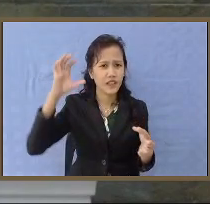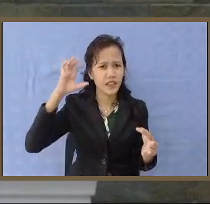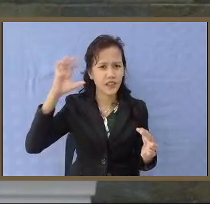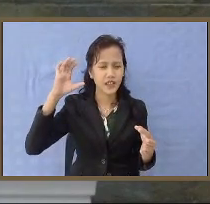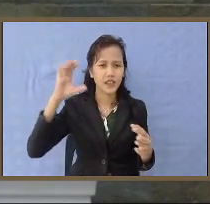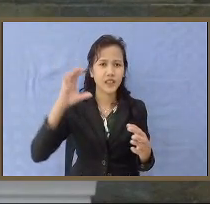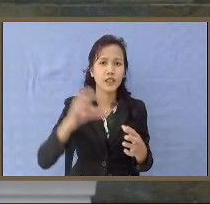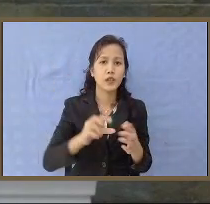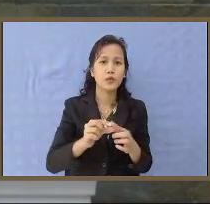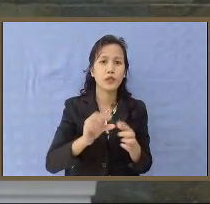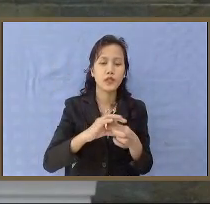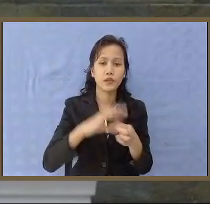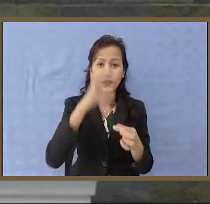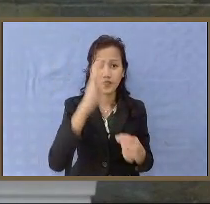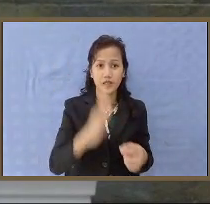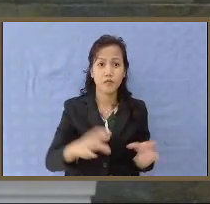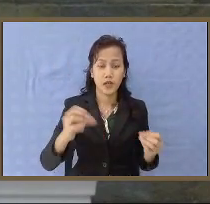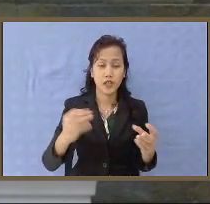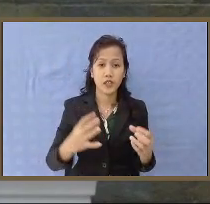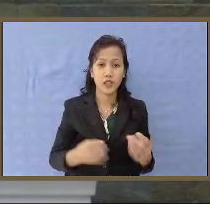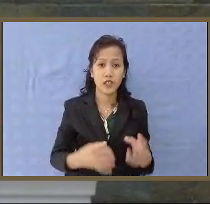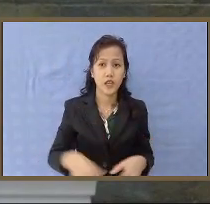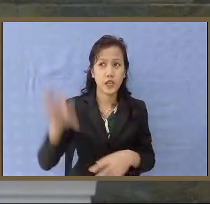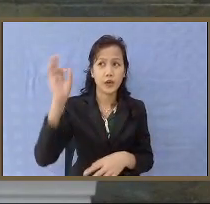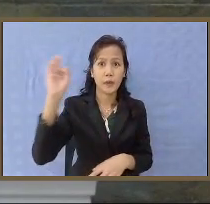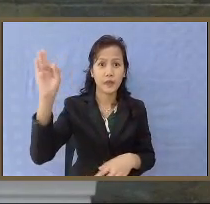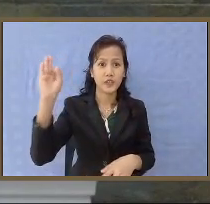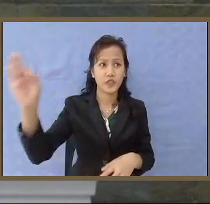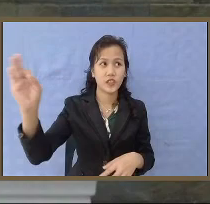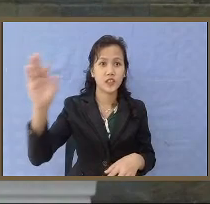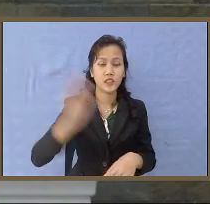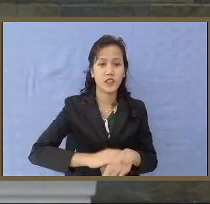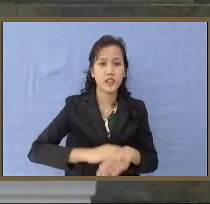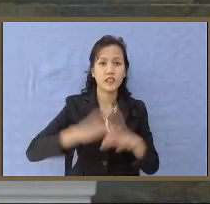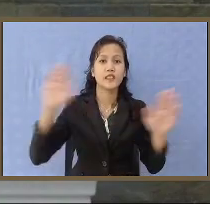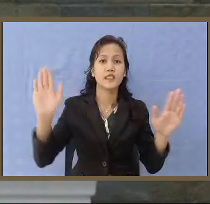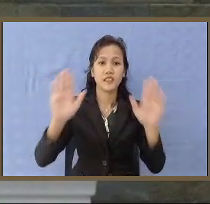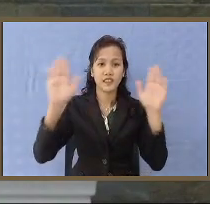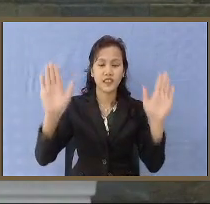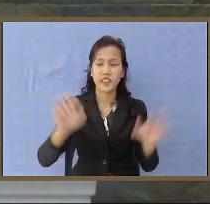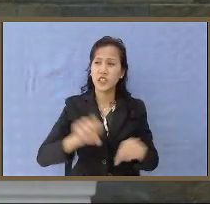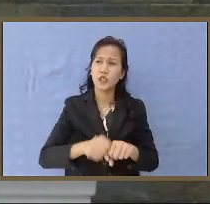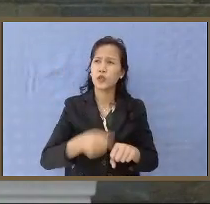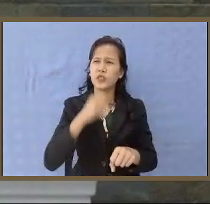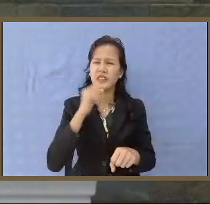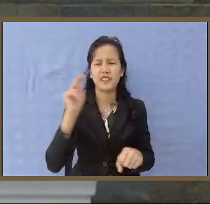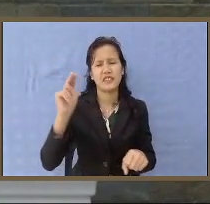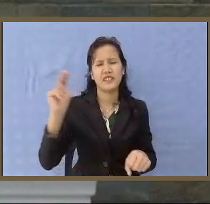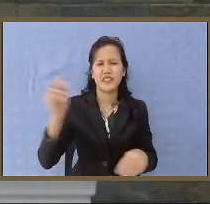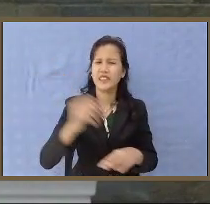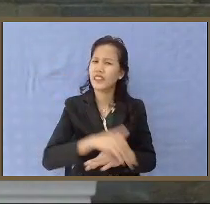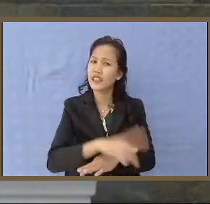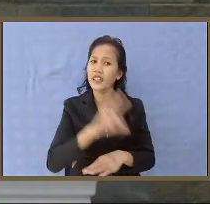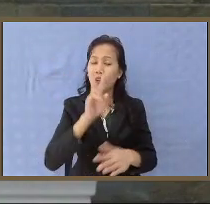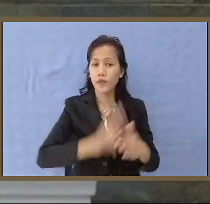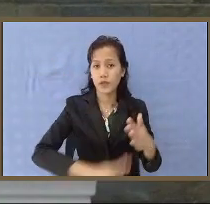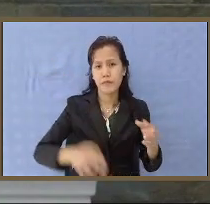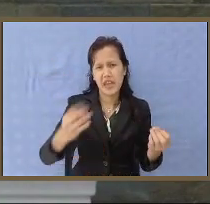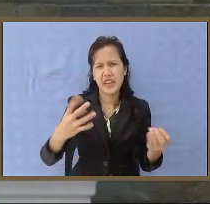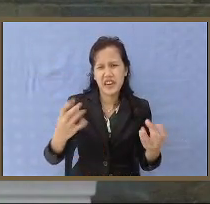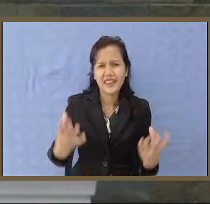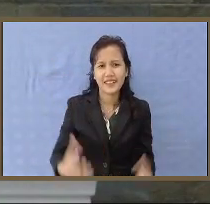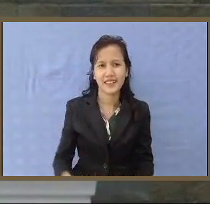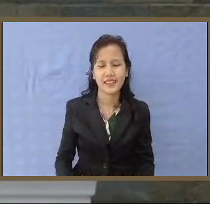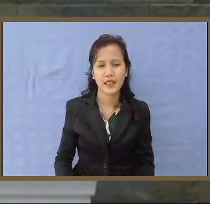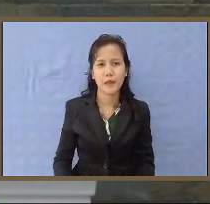marami tayong maririnig ng Word of God, marami tayong maririnig na preaching on Sunday. So hindi na natin kailangan yon. Marami na.